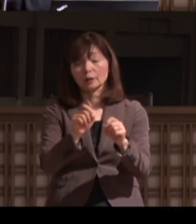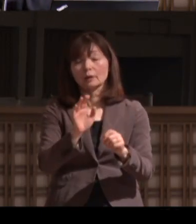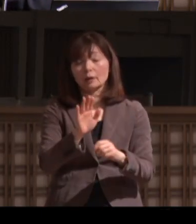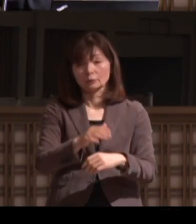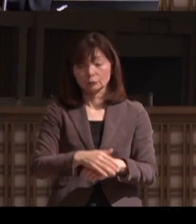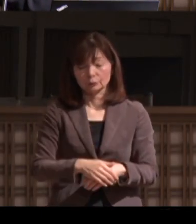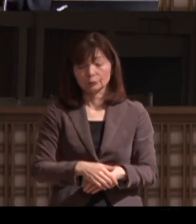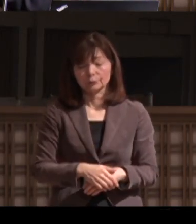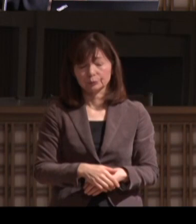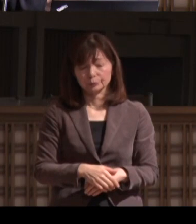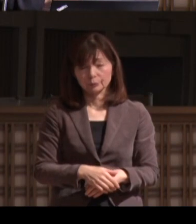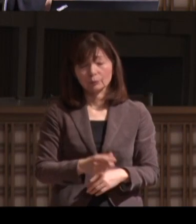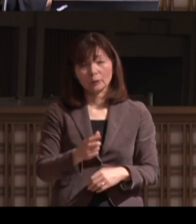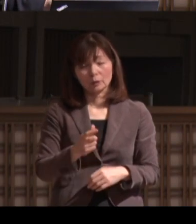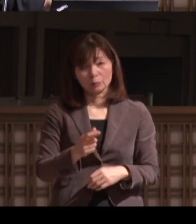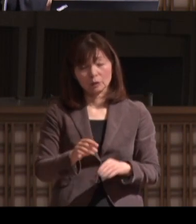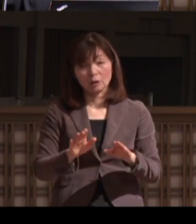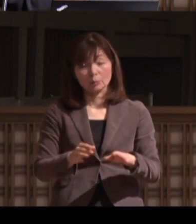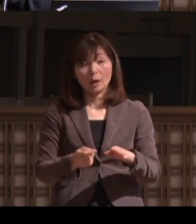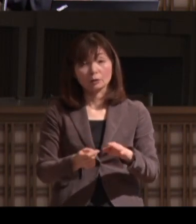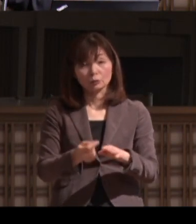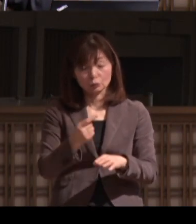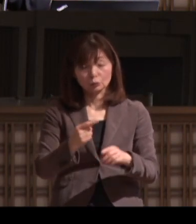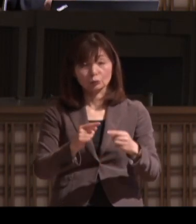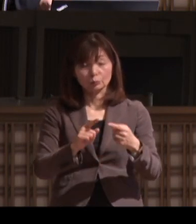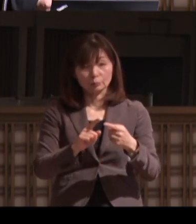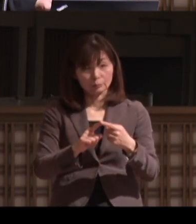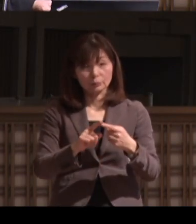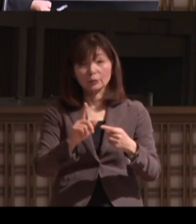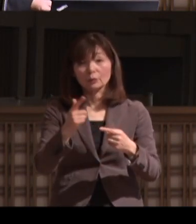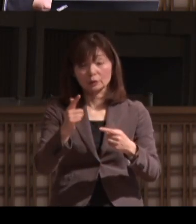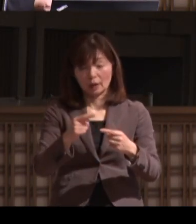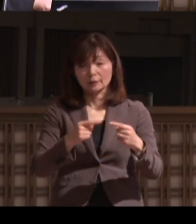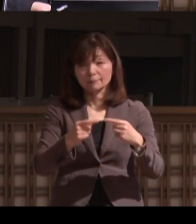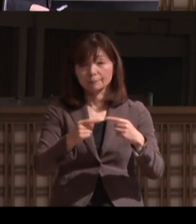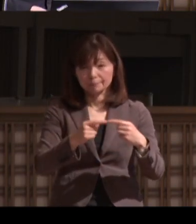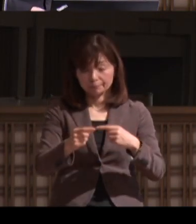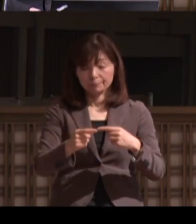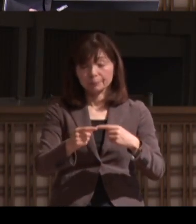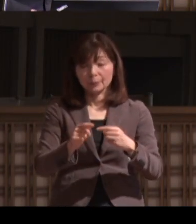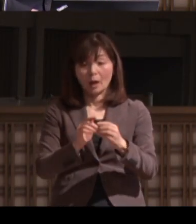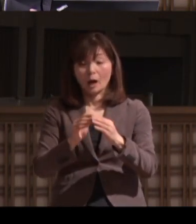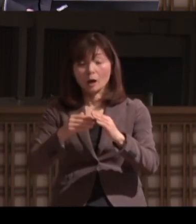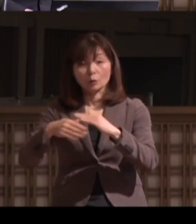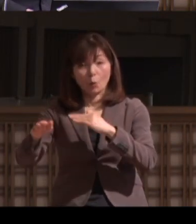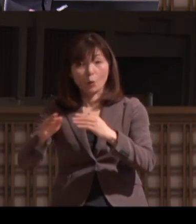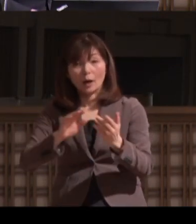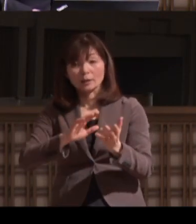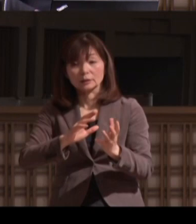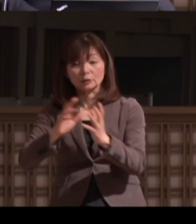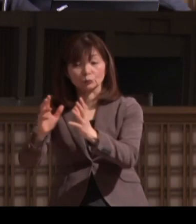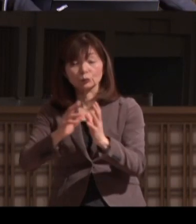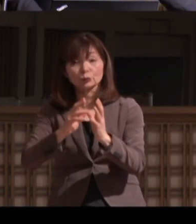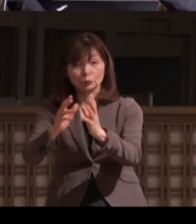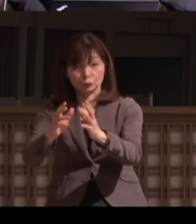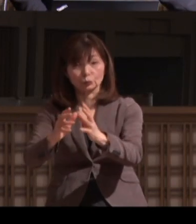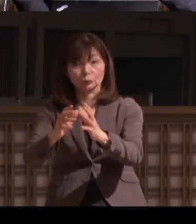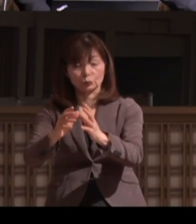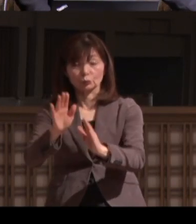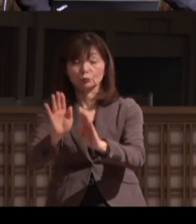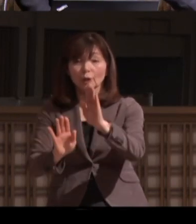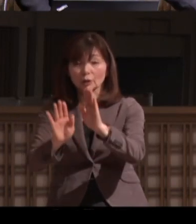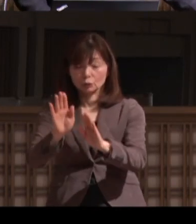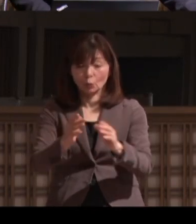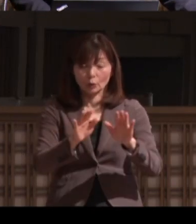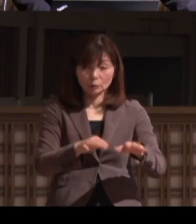ですねタイムラグがあるこういうのを公害化とか超公害化というんですけども今広島市がそういう現象がま起こっ